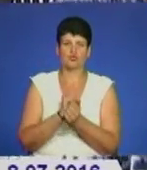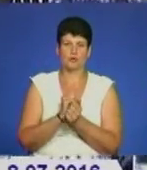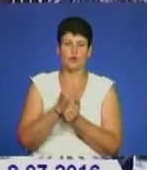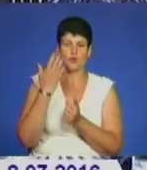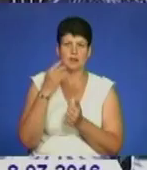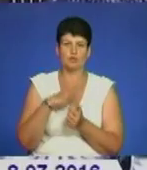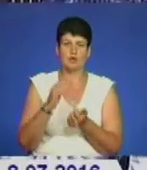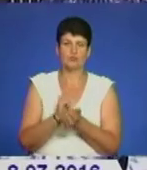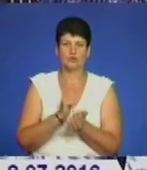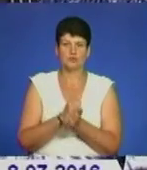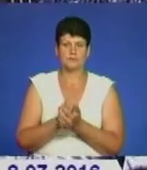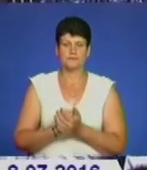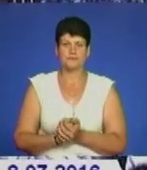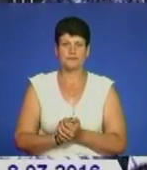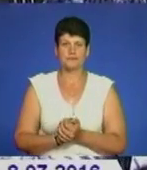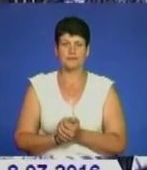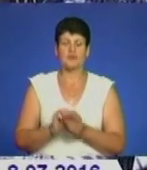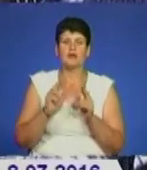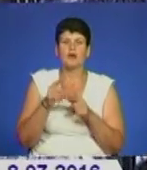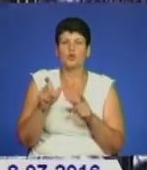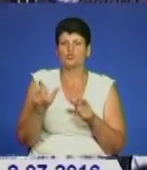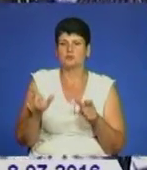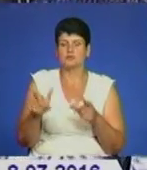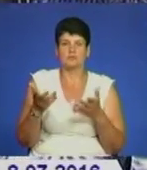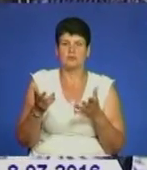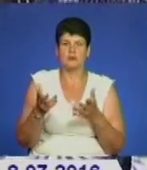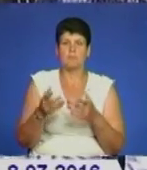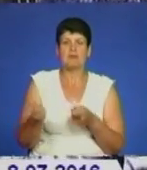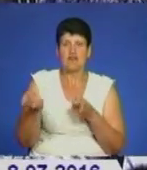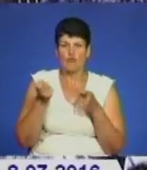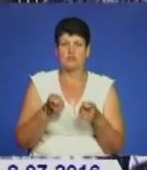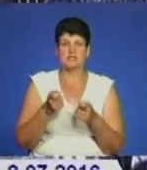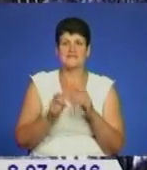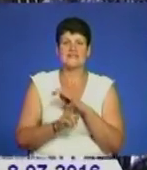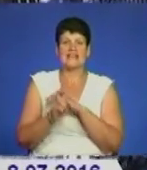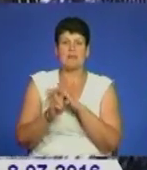стала посуха і відтоді. Як собі люди ради дають? То привозять від каплички,